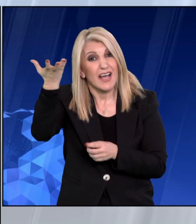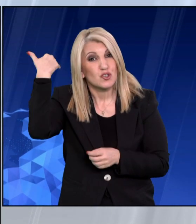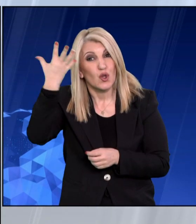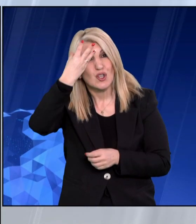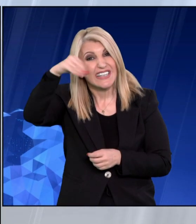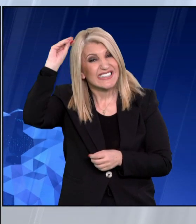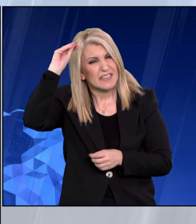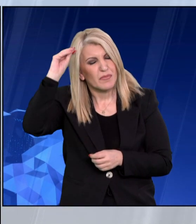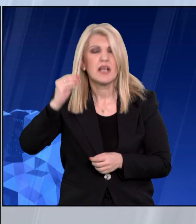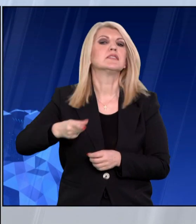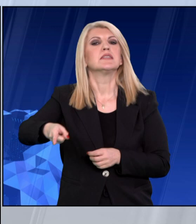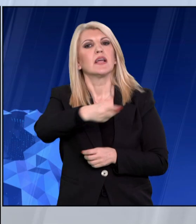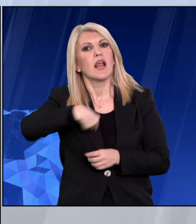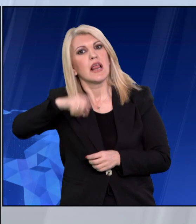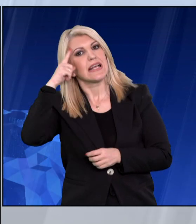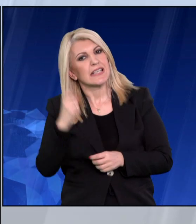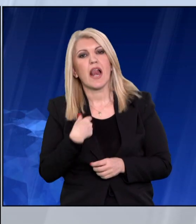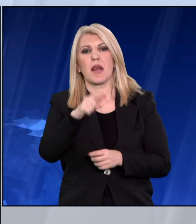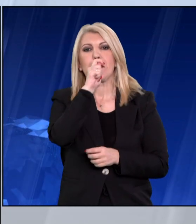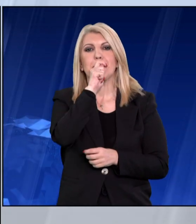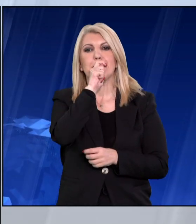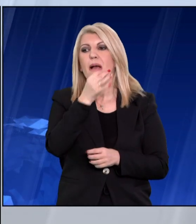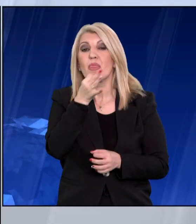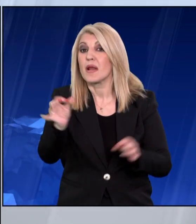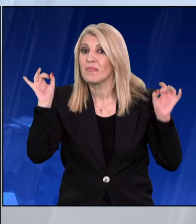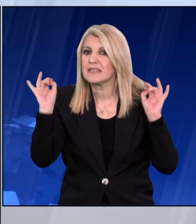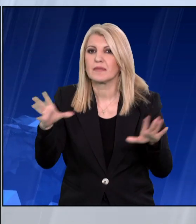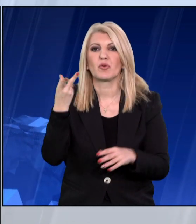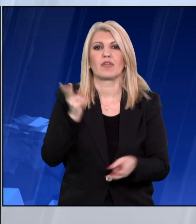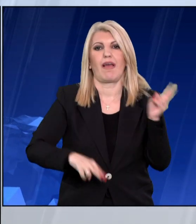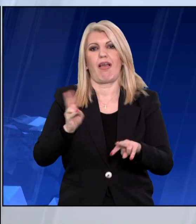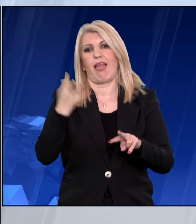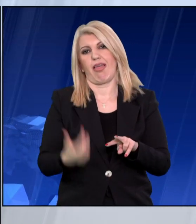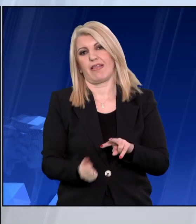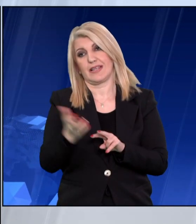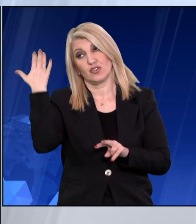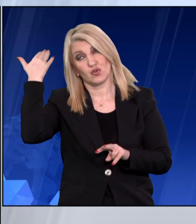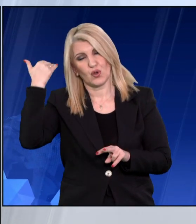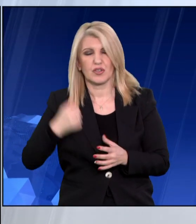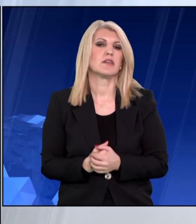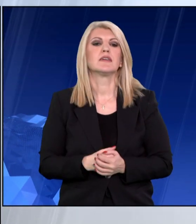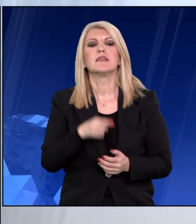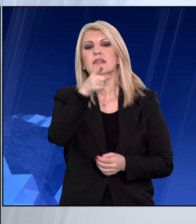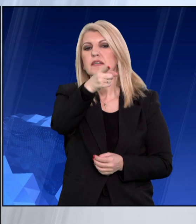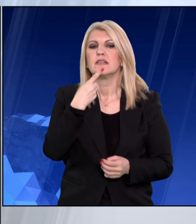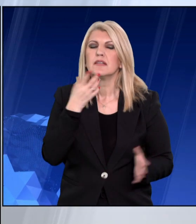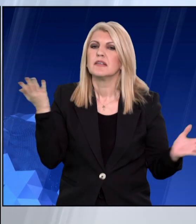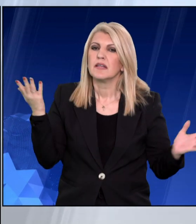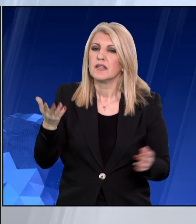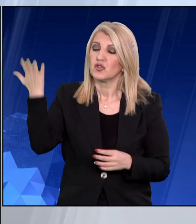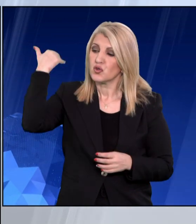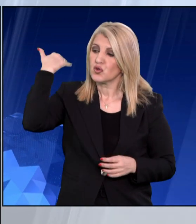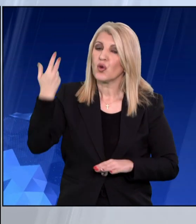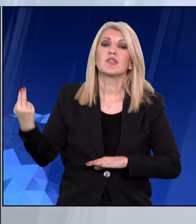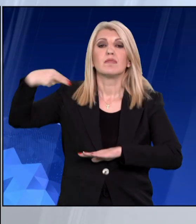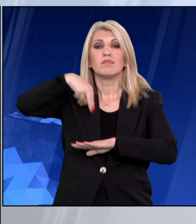υπαρχηγός και μετέπειτα δια δοχός του βασίλης ματθαιόπουλος έδωσε διαφορετική εκδοχή των γεγονότων δόθηκε η συνέντευξη με τον κύριο πρωθυπουργό και μετά άκουσα από